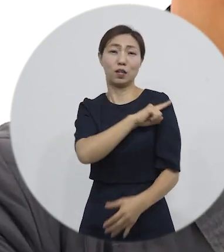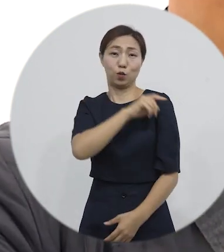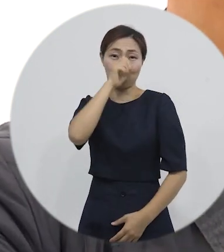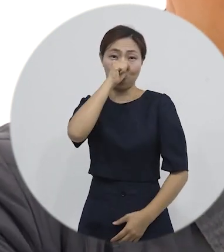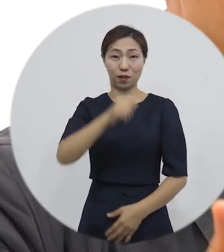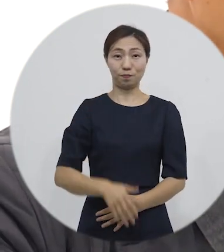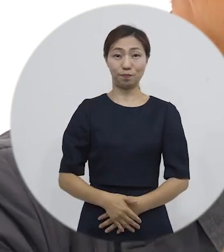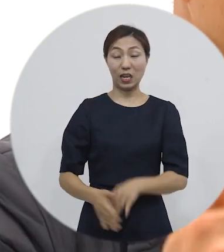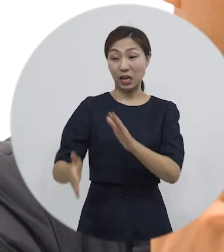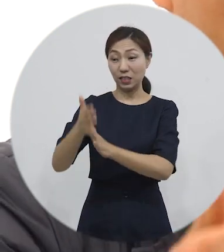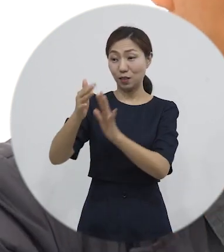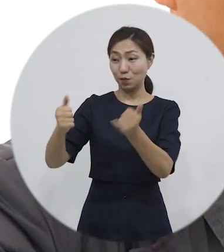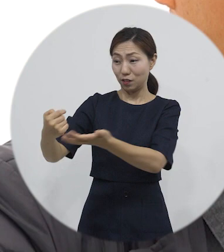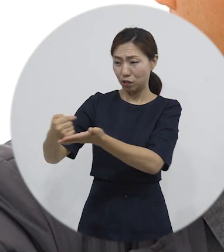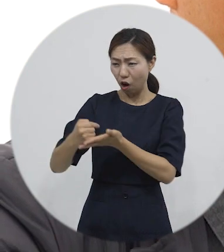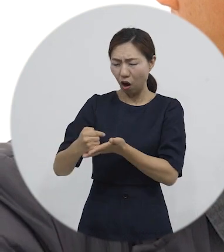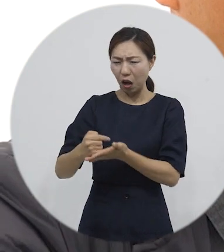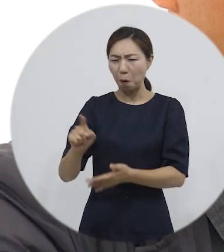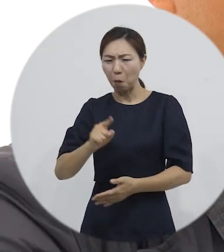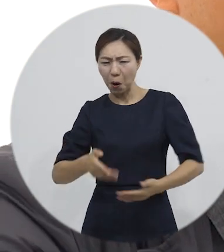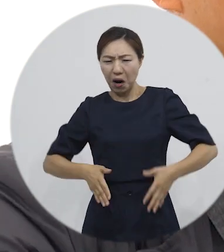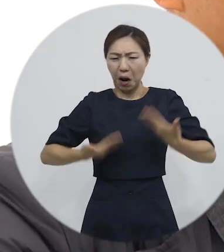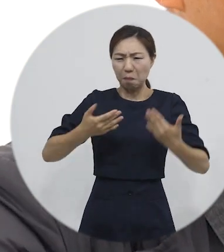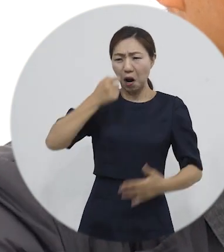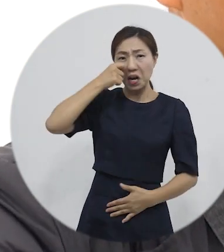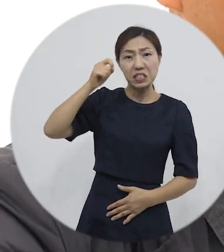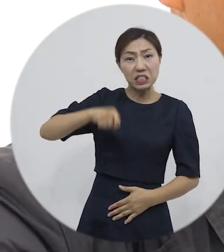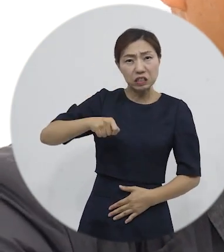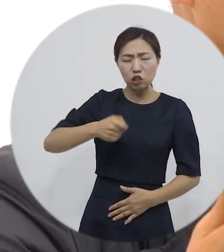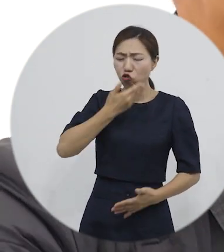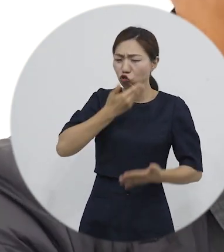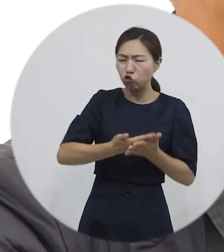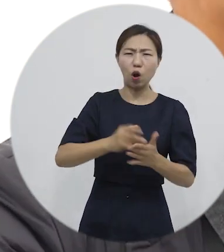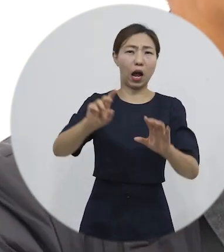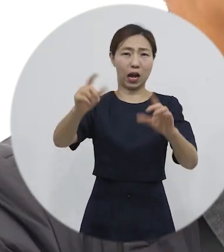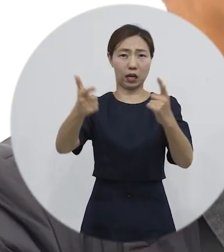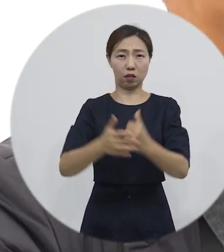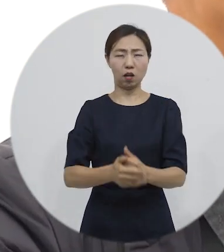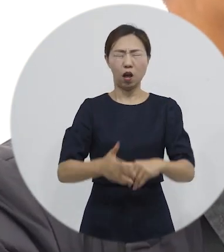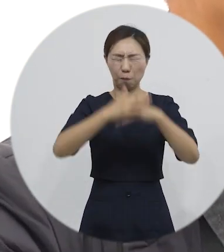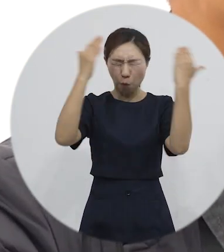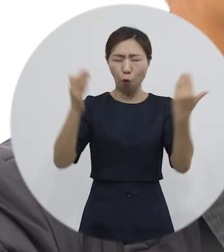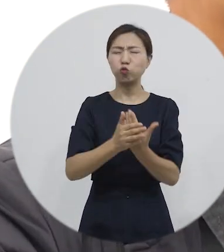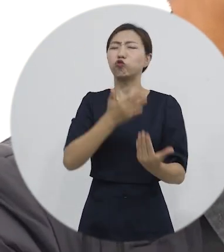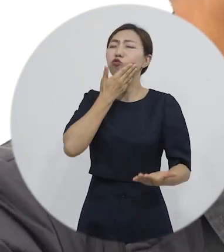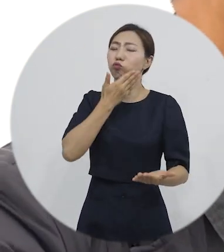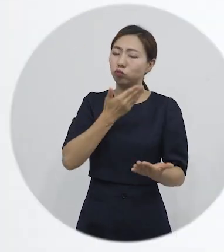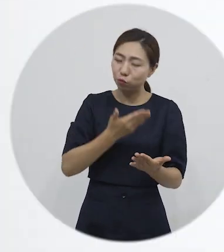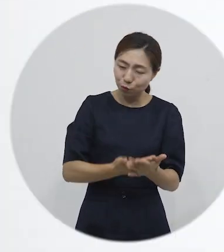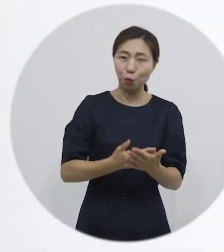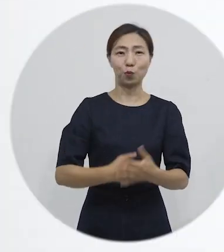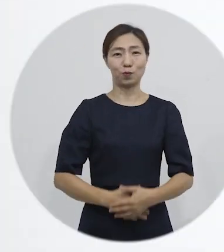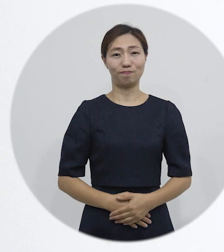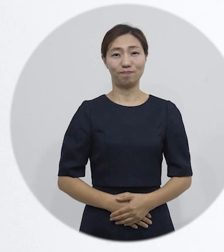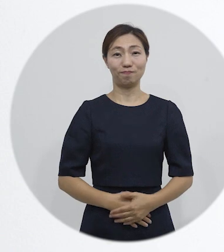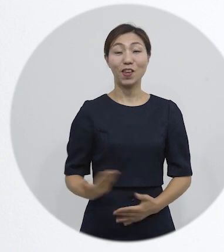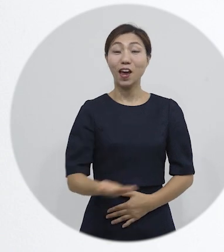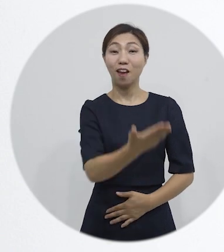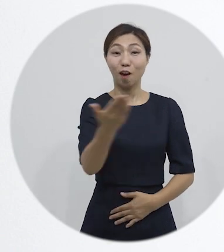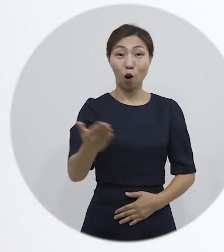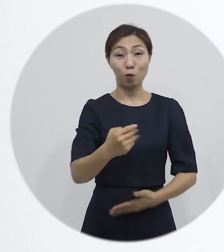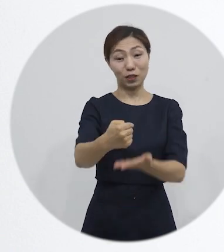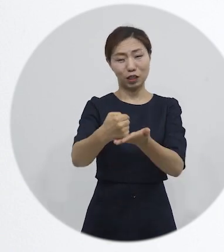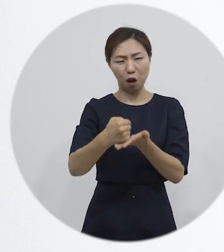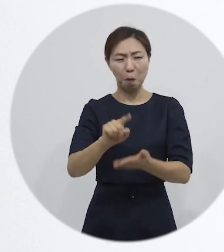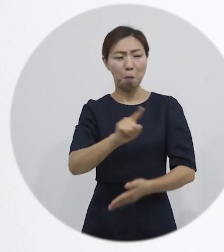제안하는 사업에 경중은 없습니다. 그것을 제안하는 주민들한테는 다 소중한 사업입니다. 그러니 여러분들이 제안하는 사업